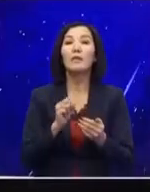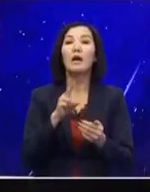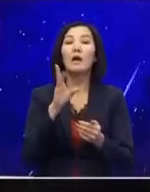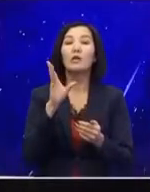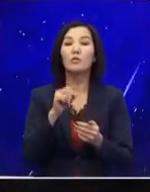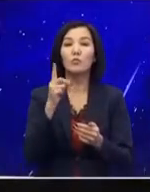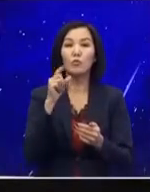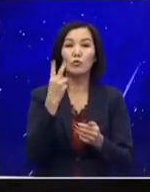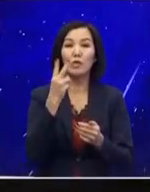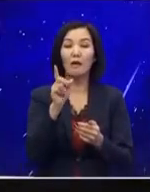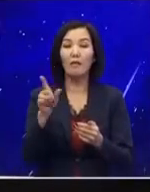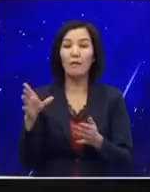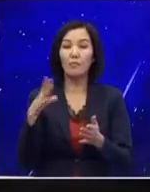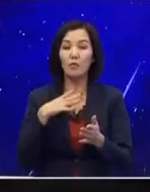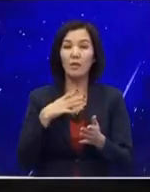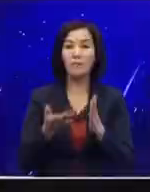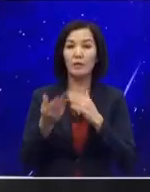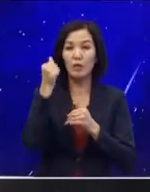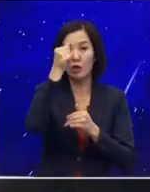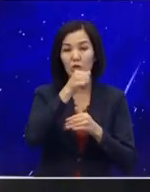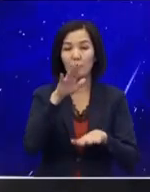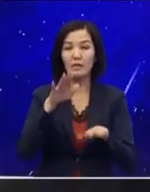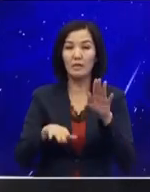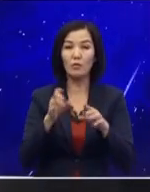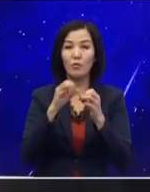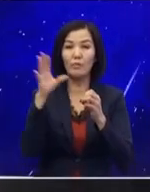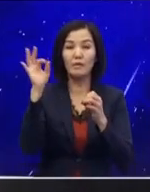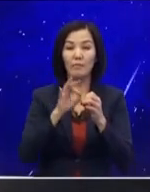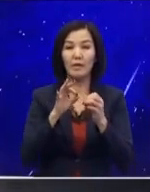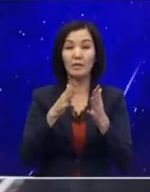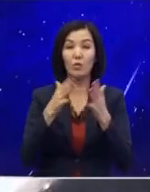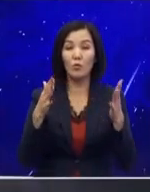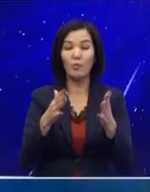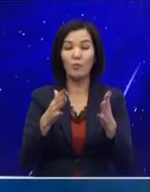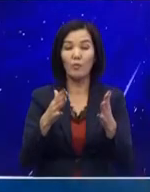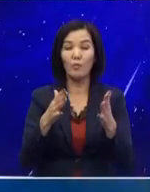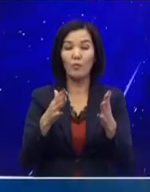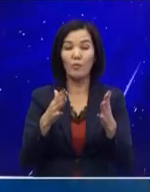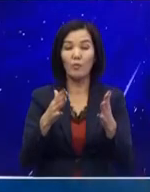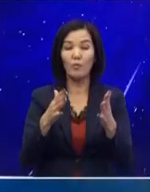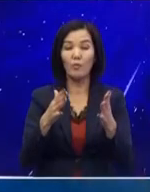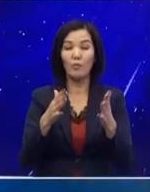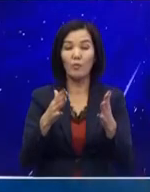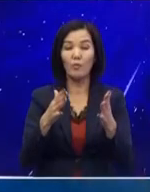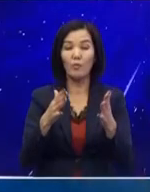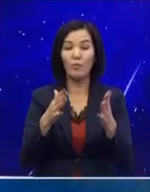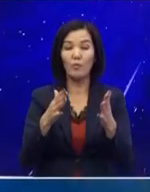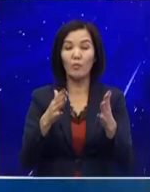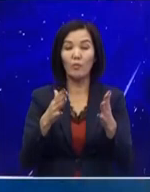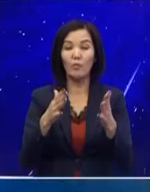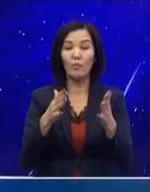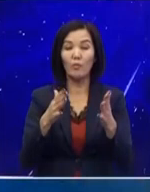есебінен 102 адам өткен. Бұл көрсеткіш былтырғы жылмен салыстырғанда 15% артық. Медет Жұмабай, Жайық Құрманбаев, Жетісу